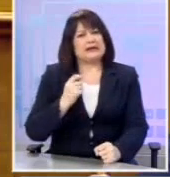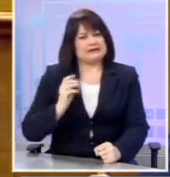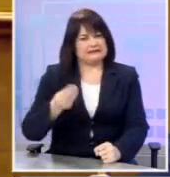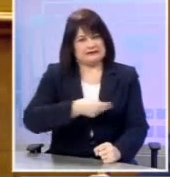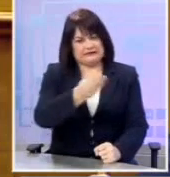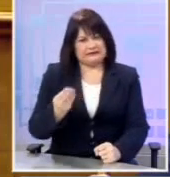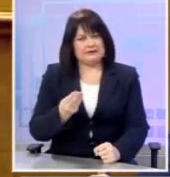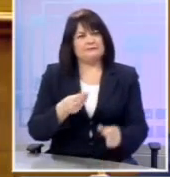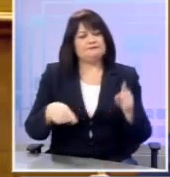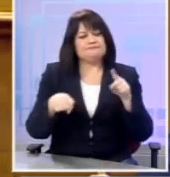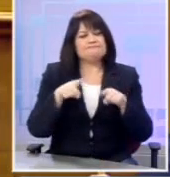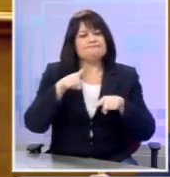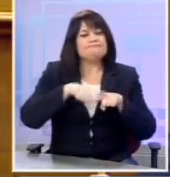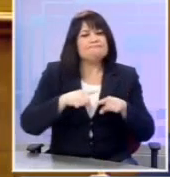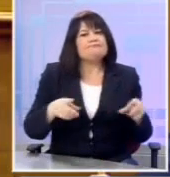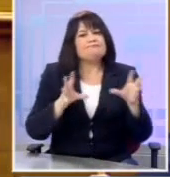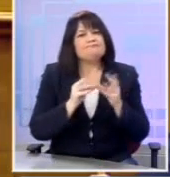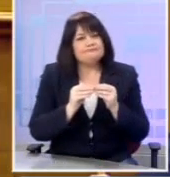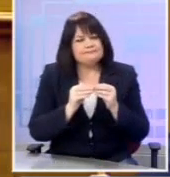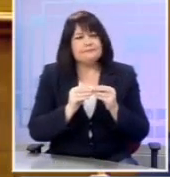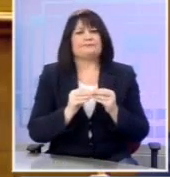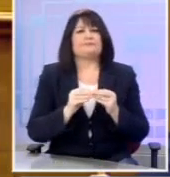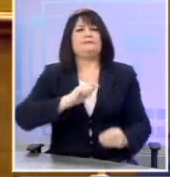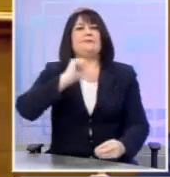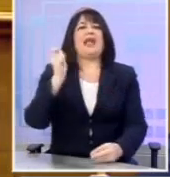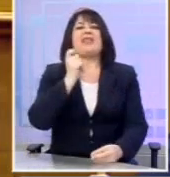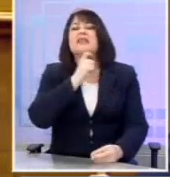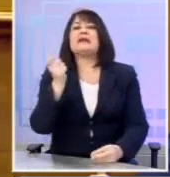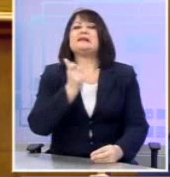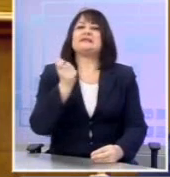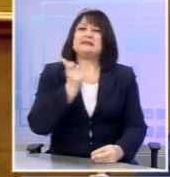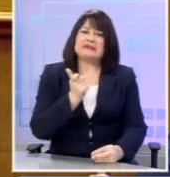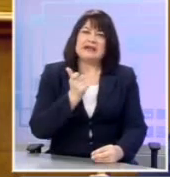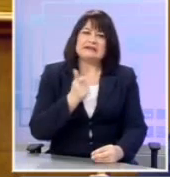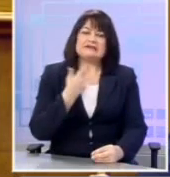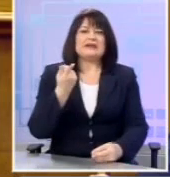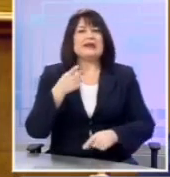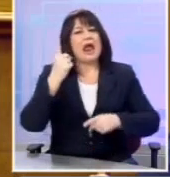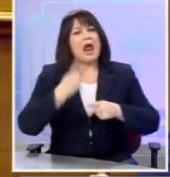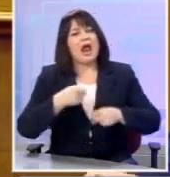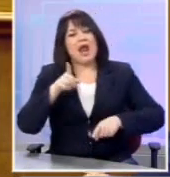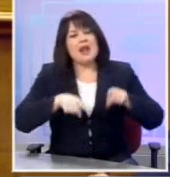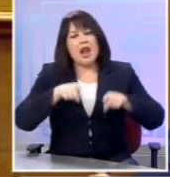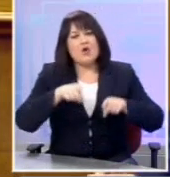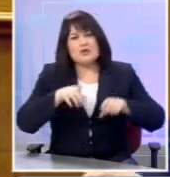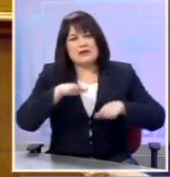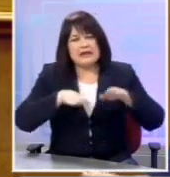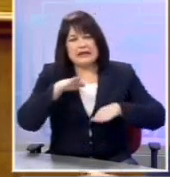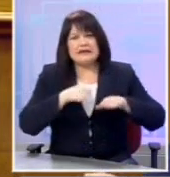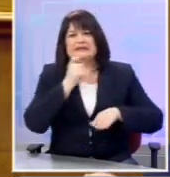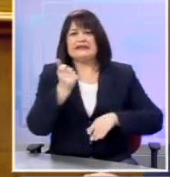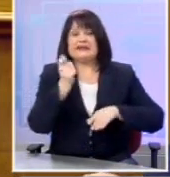το άθροισμα που προκύπτει από την Εθνική Σύνταξη και από αναλογική σύνταξη που εξαρτάται από τις